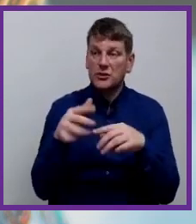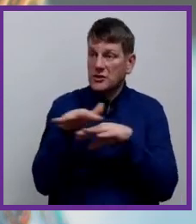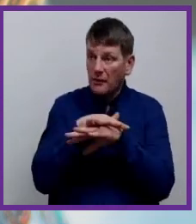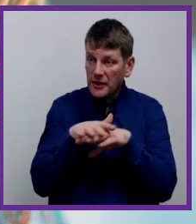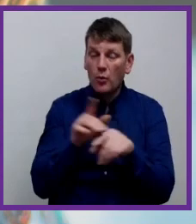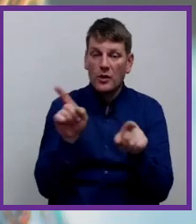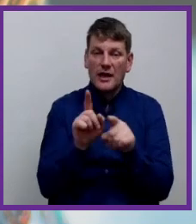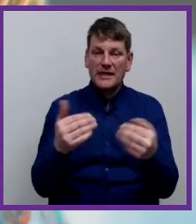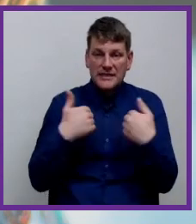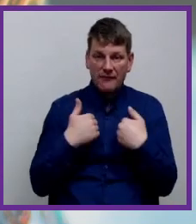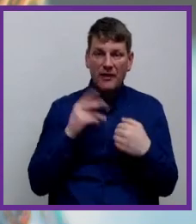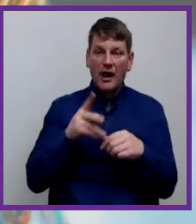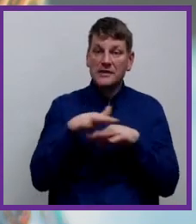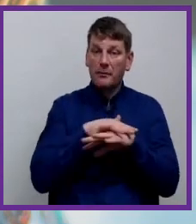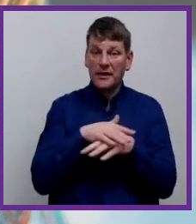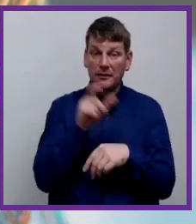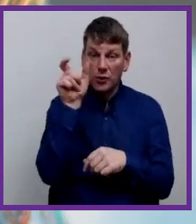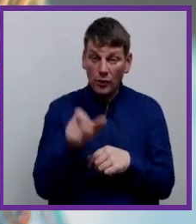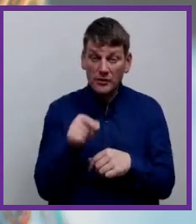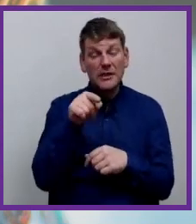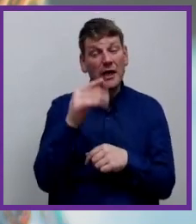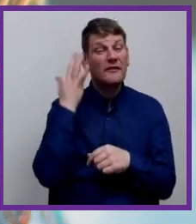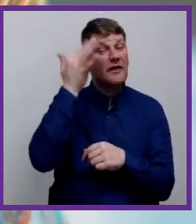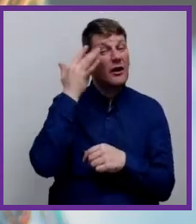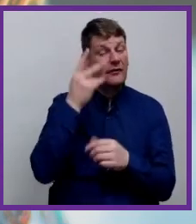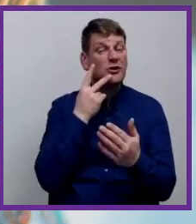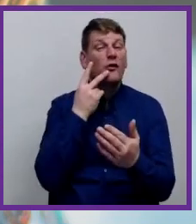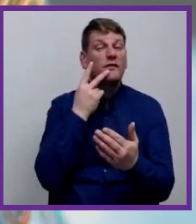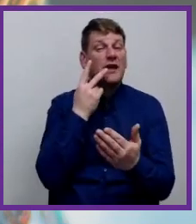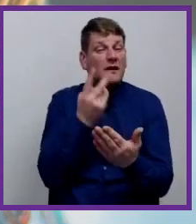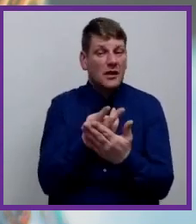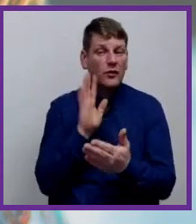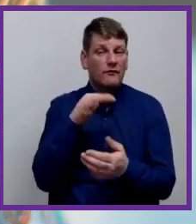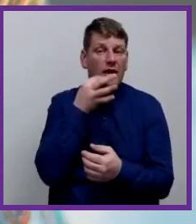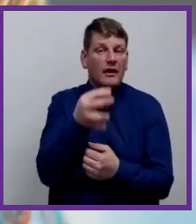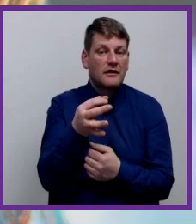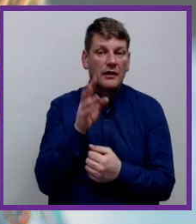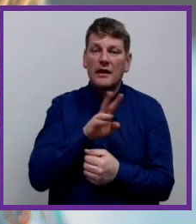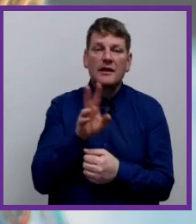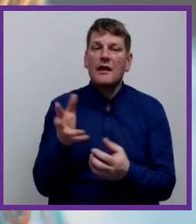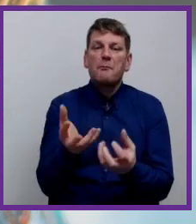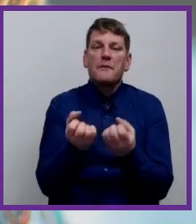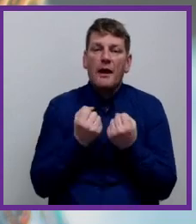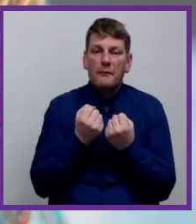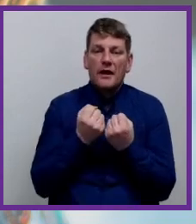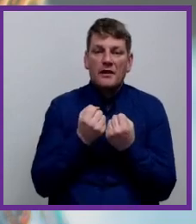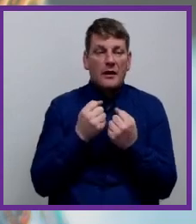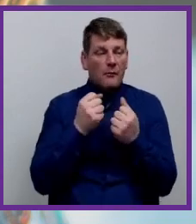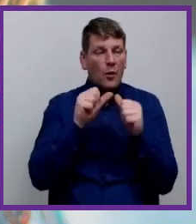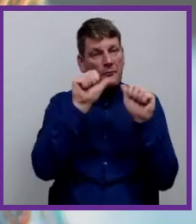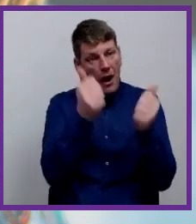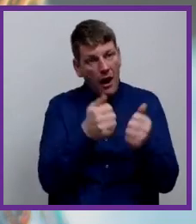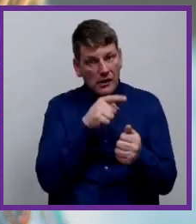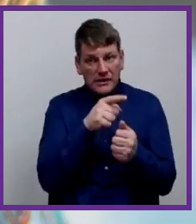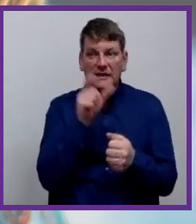kā sabiedrības locekli. Tad filozofiskā skatījuma varētu teikt, ka nepieņemot kaut ko mākslā, tad